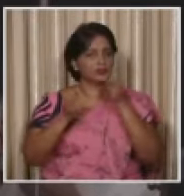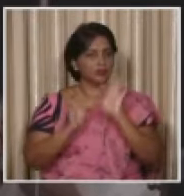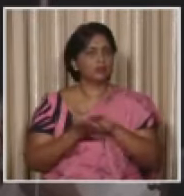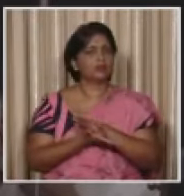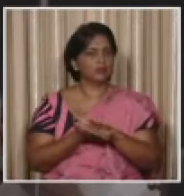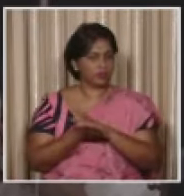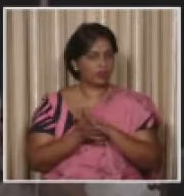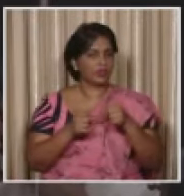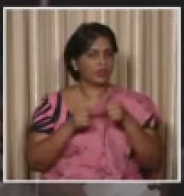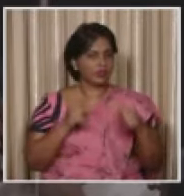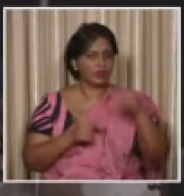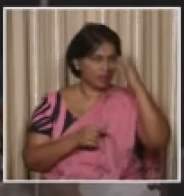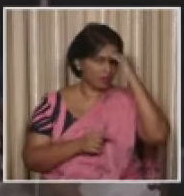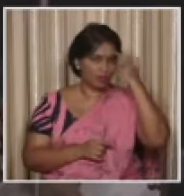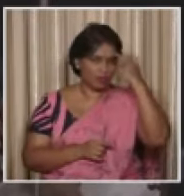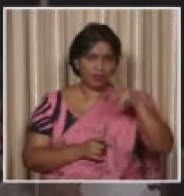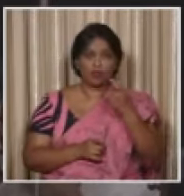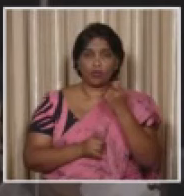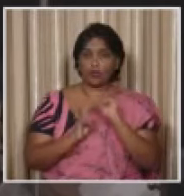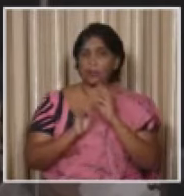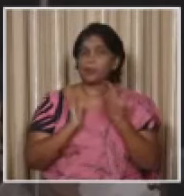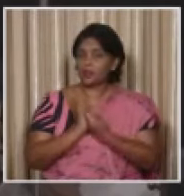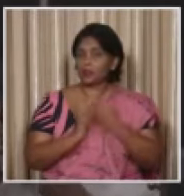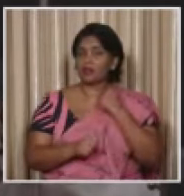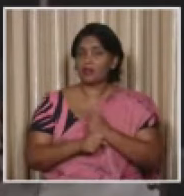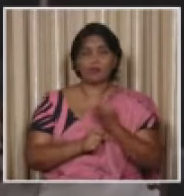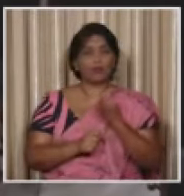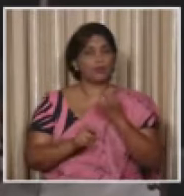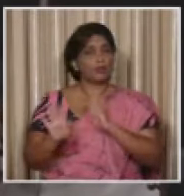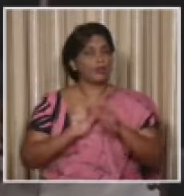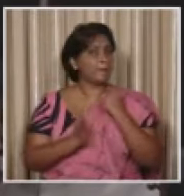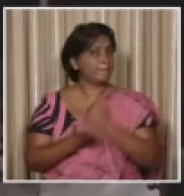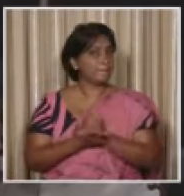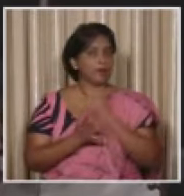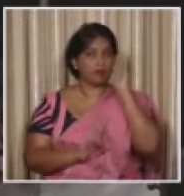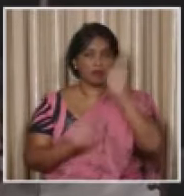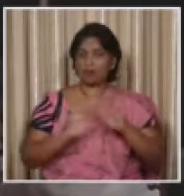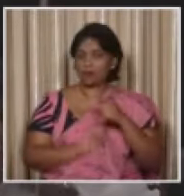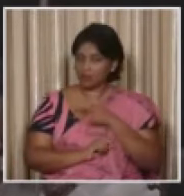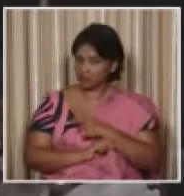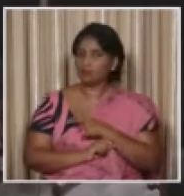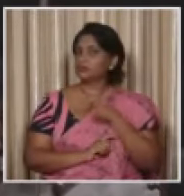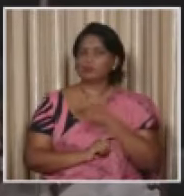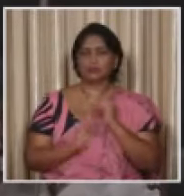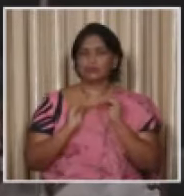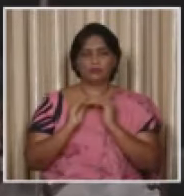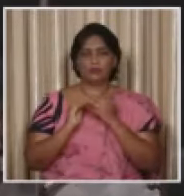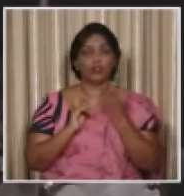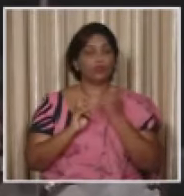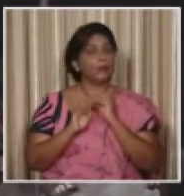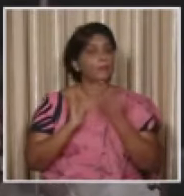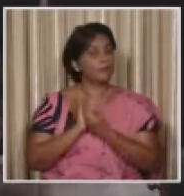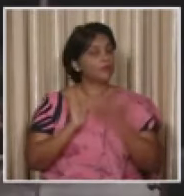ඒකින්ද විපක්ෂ නායකතුමා විශ්වාස කරනවා නම් මුදල් ප්‍රතිපත්තියත් රාජ්‍ය මූල්‍ය ප්‍රතිපත්තියත් මහා බැංකුව කළමනාකරණය වෙනවා කියලා. ඒක එහෙම වෙන්නේ නැහැ. මුදල්